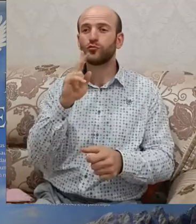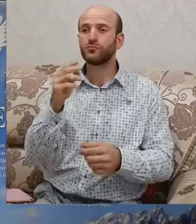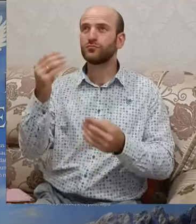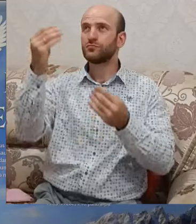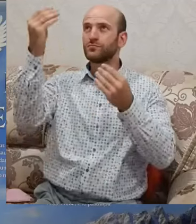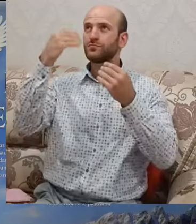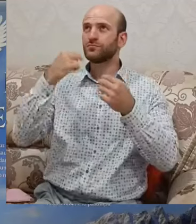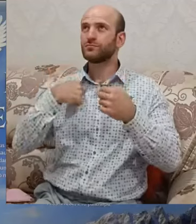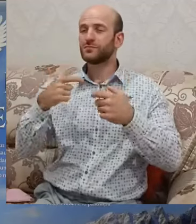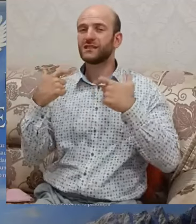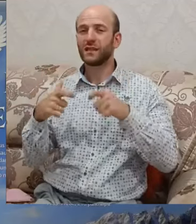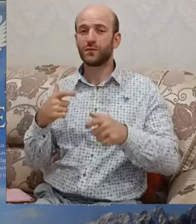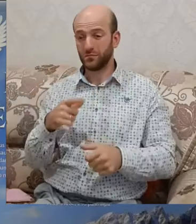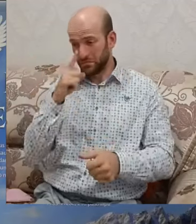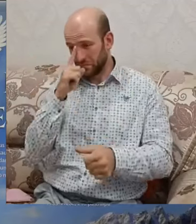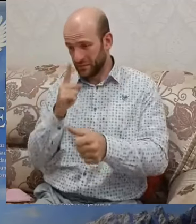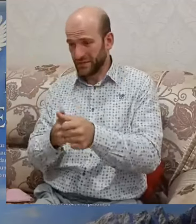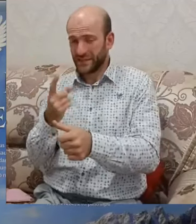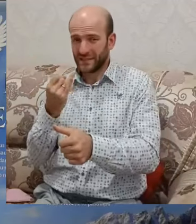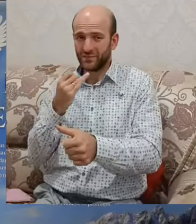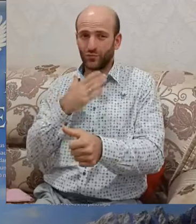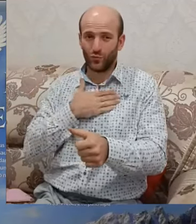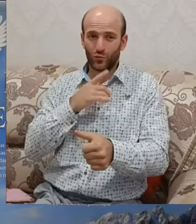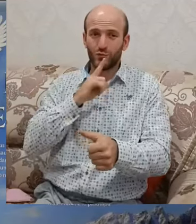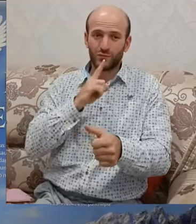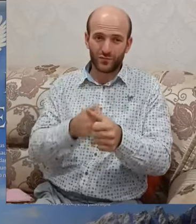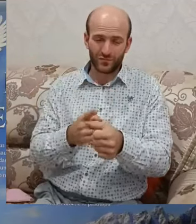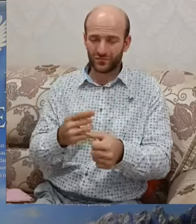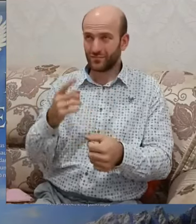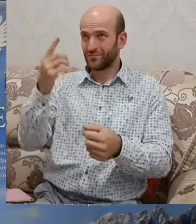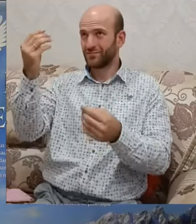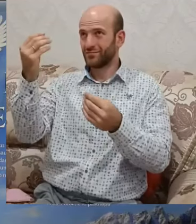Tai Biblija, tai žodis. Это Библия, это слово. Амен. Аминь.